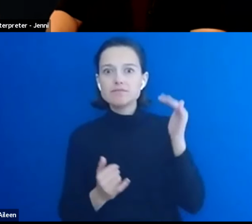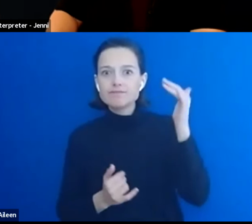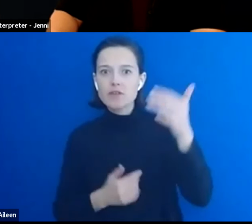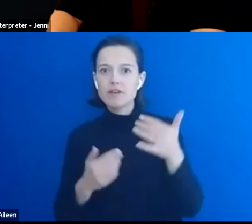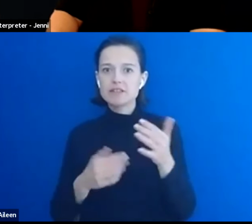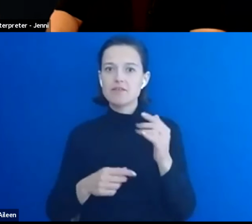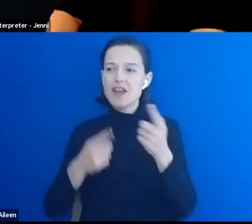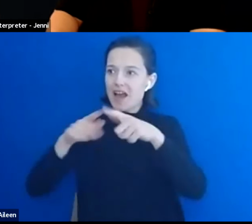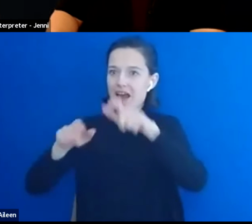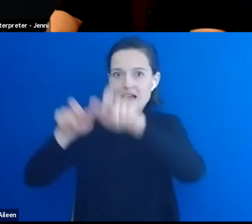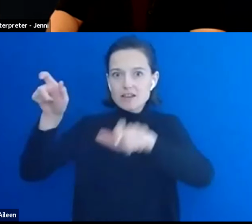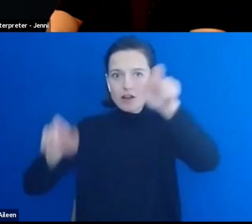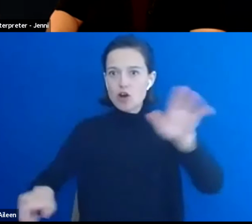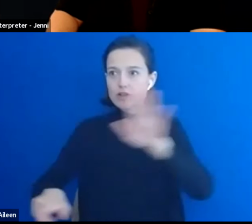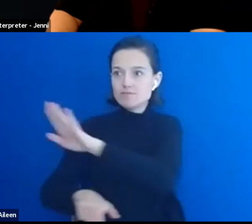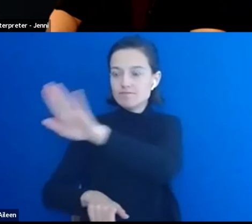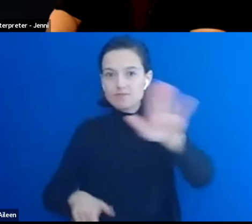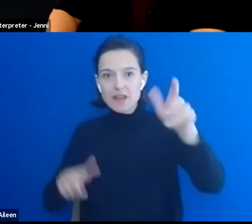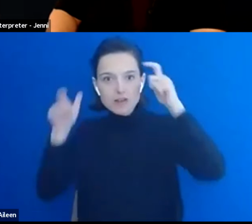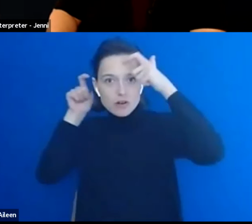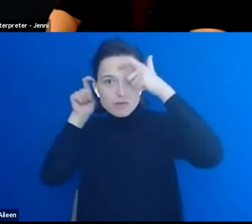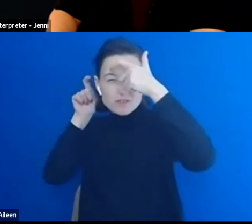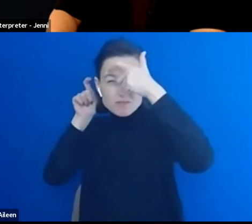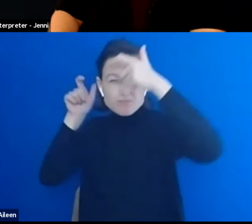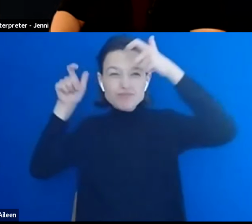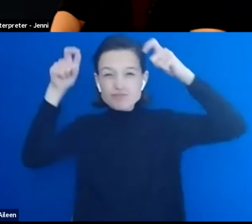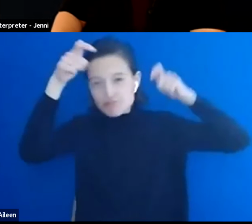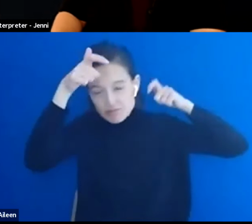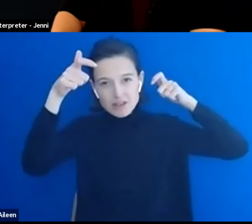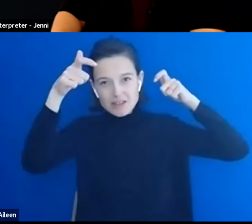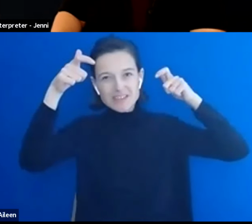die Herzen der Leute geht, die das ja denn umsetzen müssen?